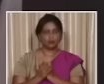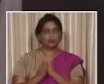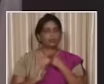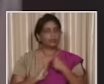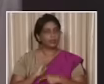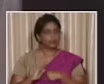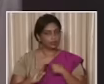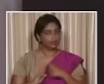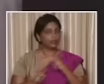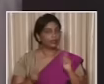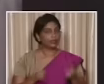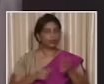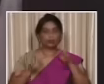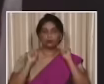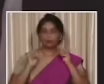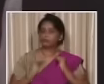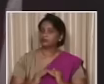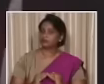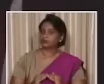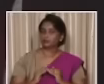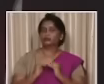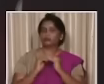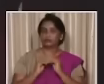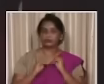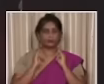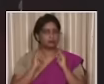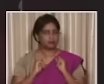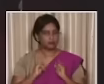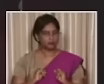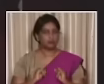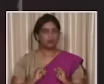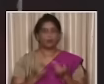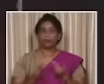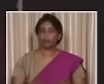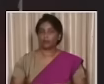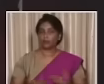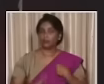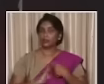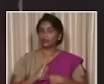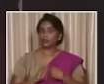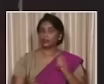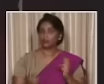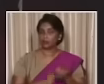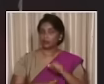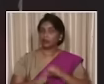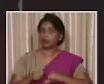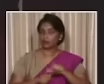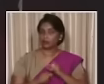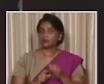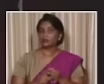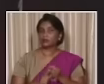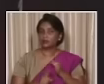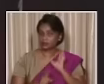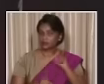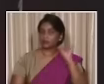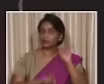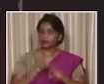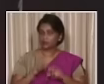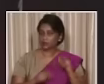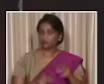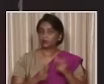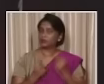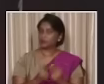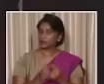ශ්‍රී ලංකාවේ ක්‍රිකට් ක්‍රීඩාවේ උන්නතිය සඳහා දූෂිත වර්තමාන ශ්‍රී ලංකා ක්‍රිකට් ආයතනයේ සභාපති ඇතුළු නිලධාරී මණ්ඩලය